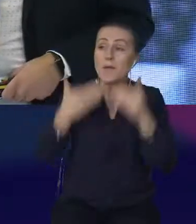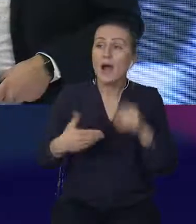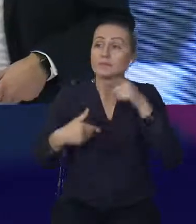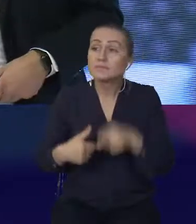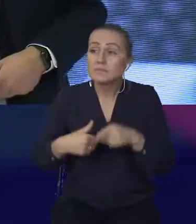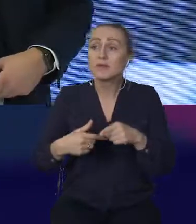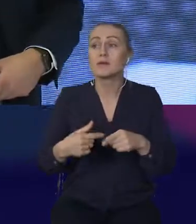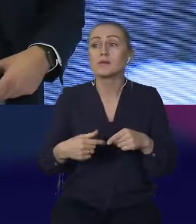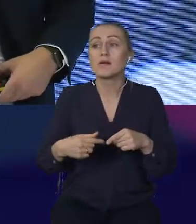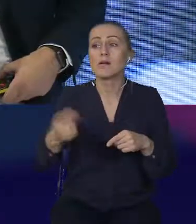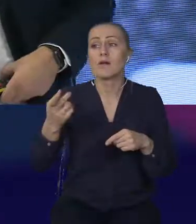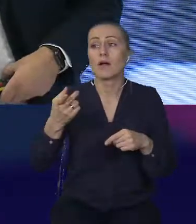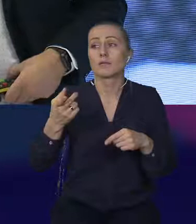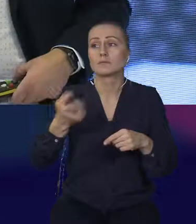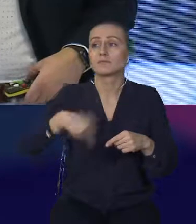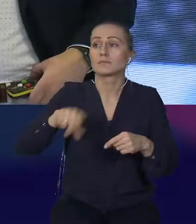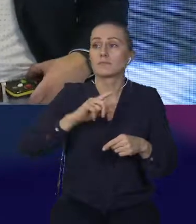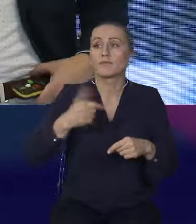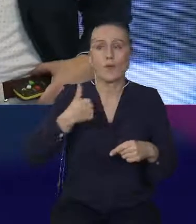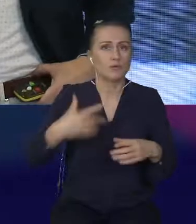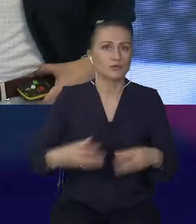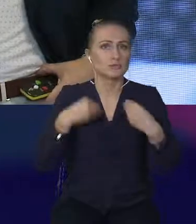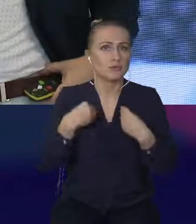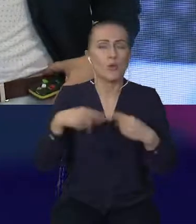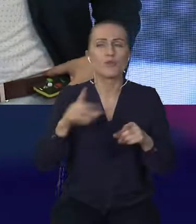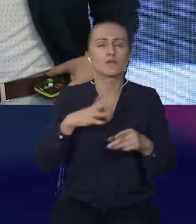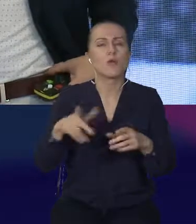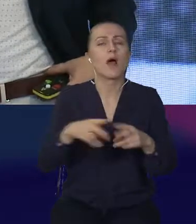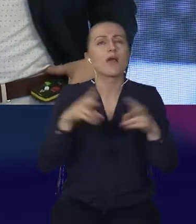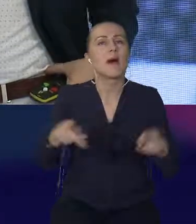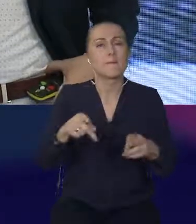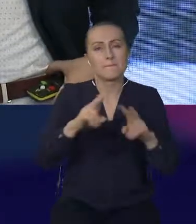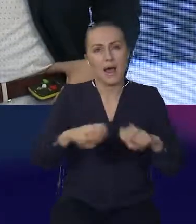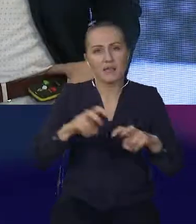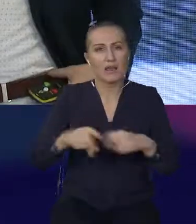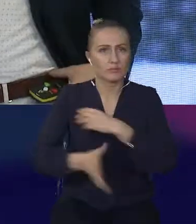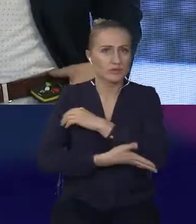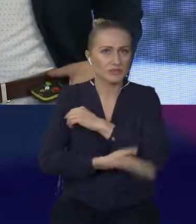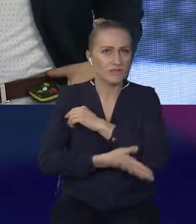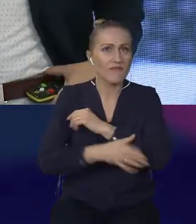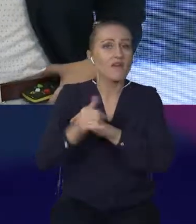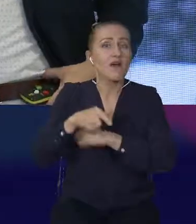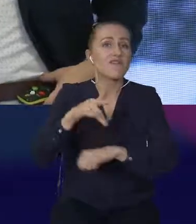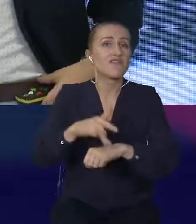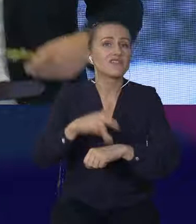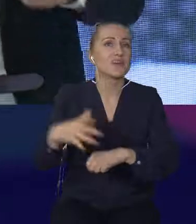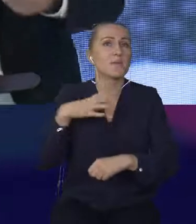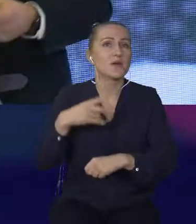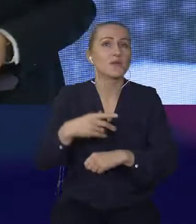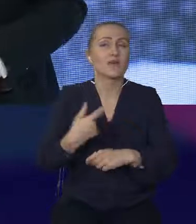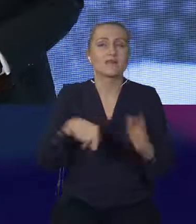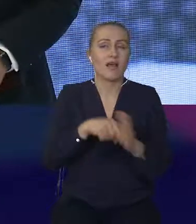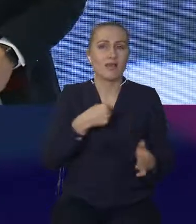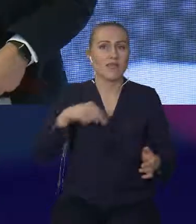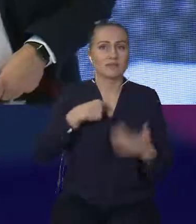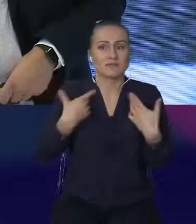otrzymaliśmy też, to było jeszcze na etapie badań podstawowych, kiedy te wyniki były dla nas zachęcające, a potem nam